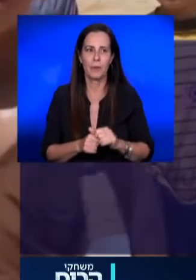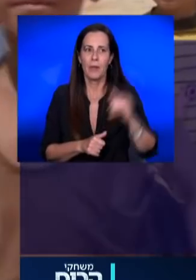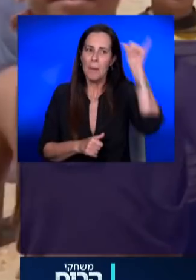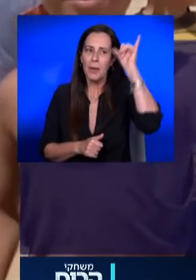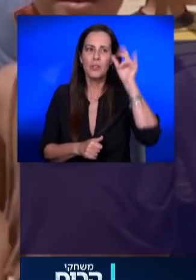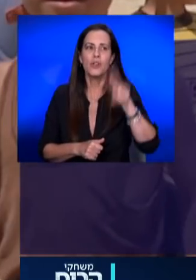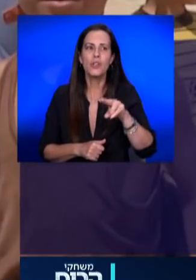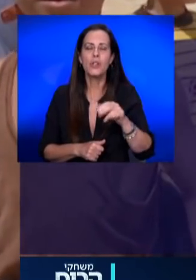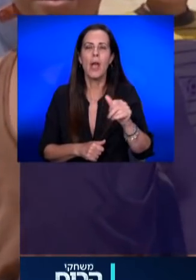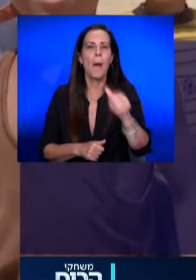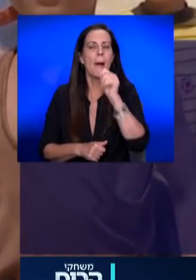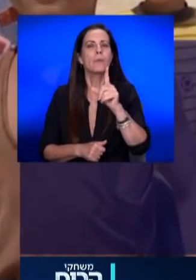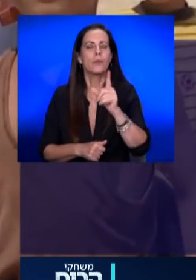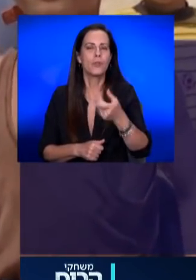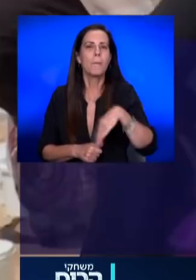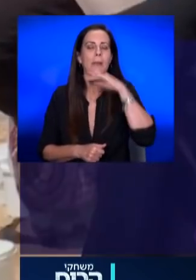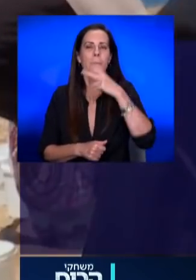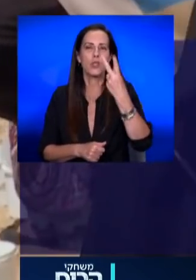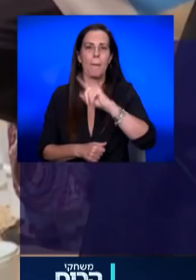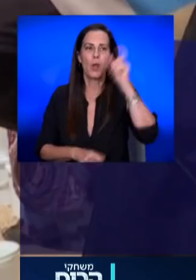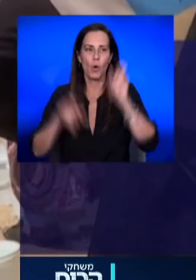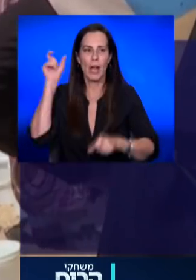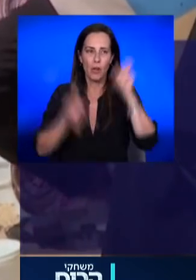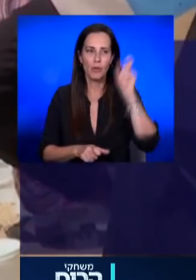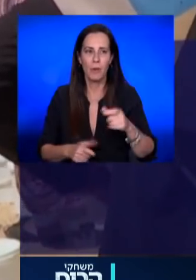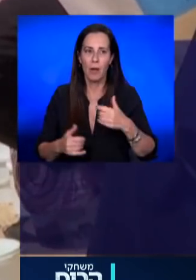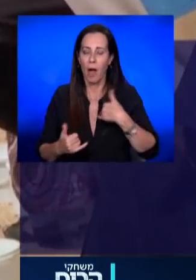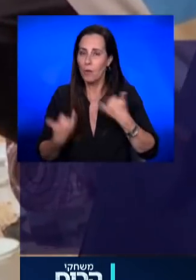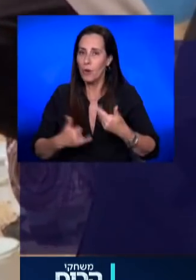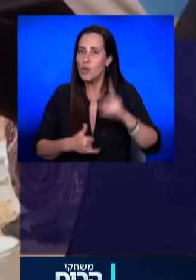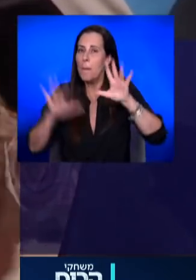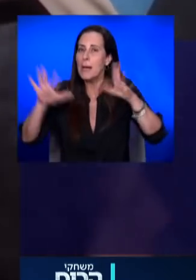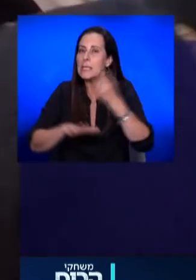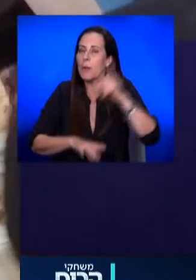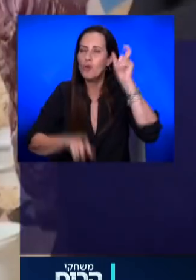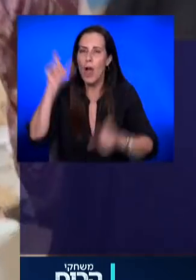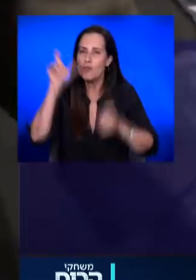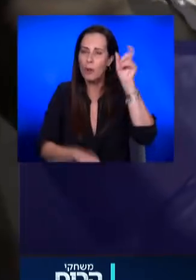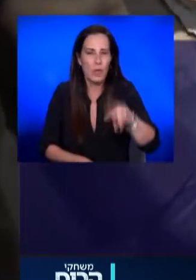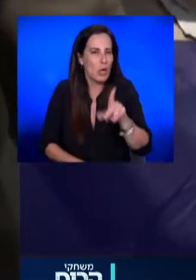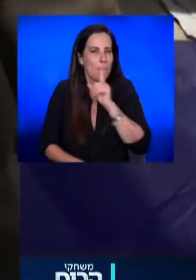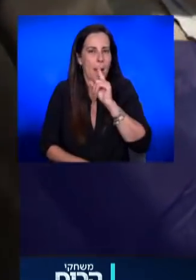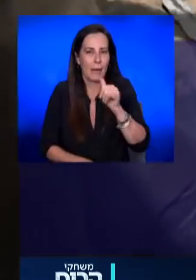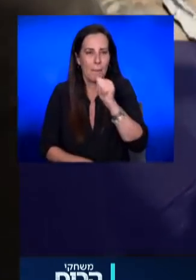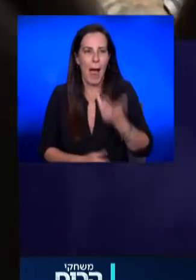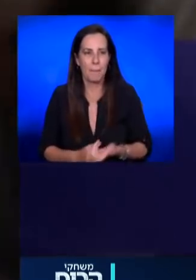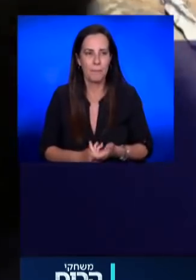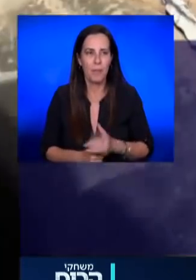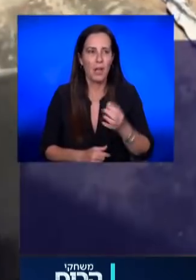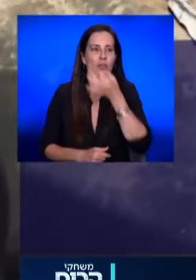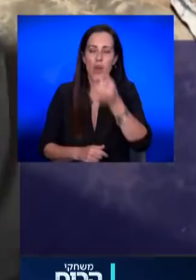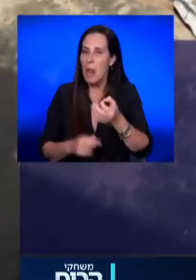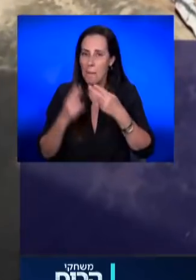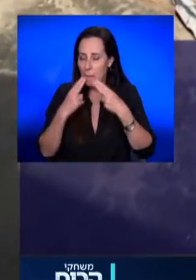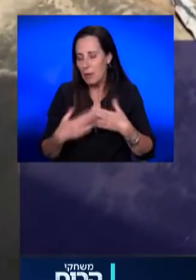מיה תקפי ל-2 מיליון מן הסוכן. אנחנו חליין חוואלי אקסר מן 10 מיליון מן הסוכן. תסאלני מה לחל